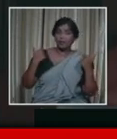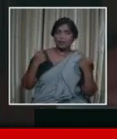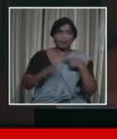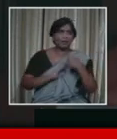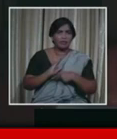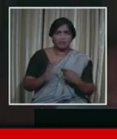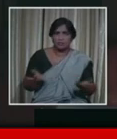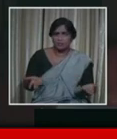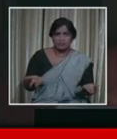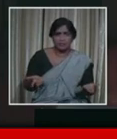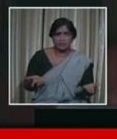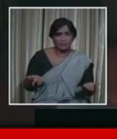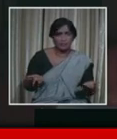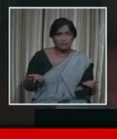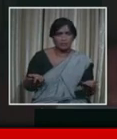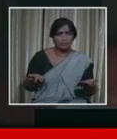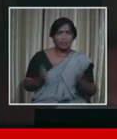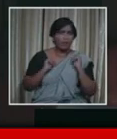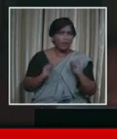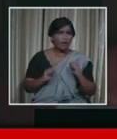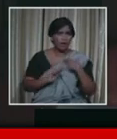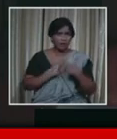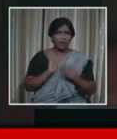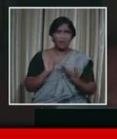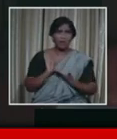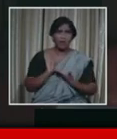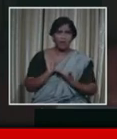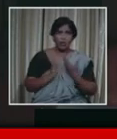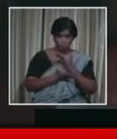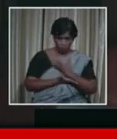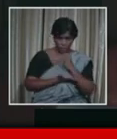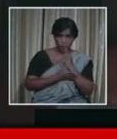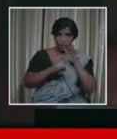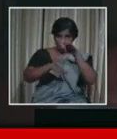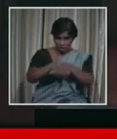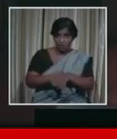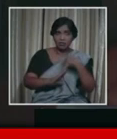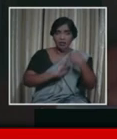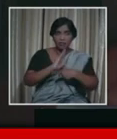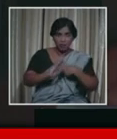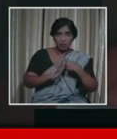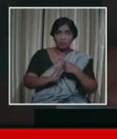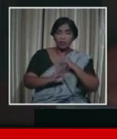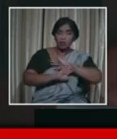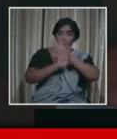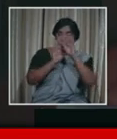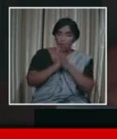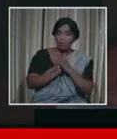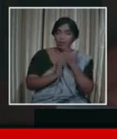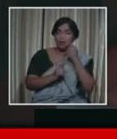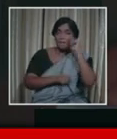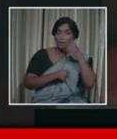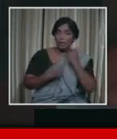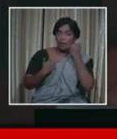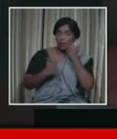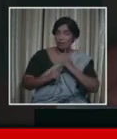මේක මේ මොකද්ද මේ රට බුදුහාමුදුරුව පය තිබපු රට සියලු සත්වයෝ නුදුක්වත්තා නිරෝගී වෙත්වයි